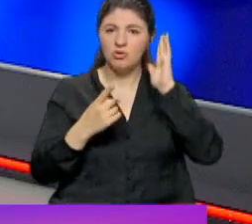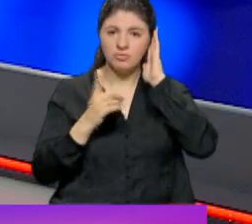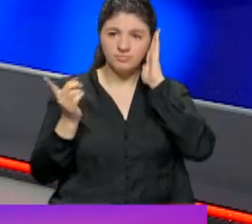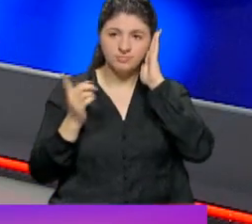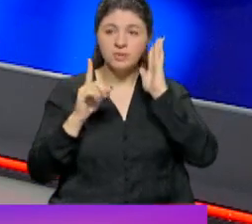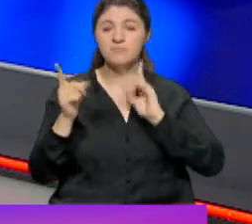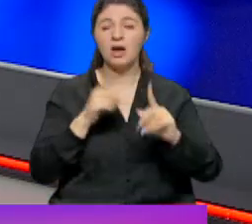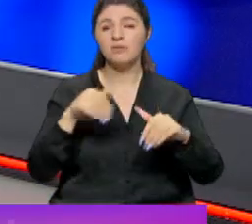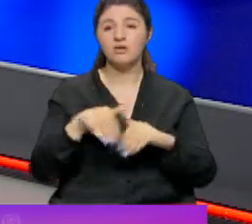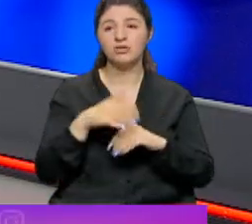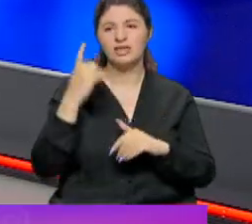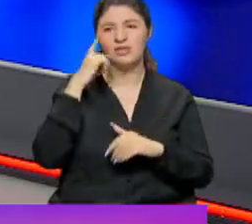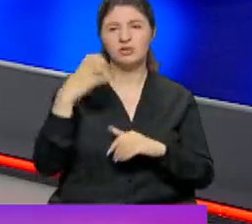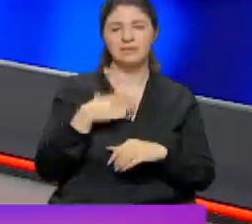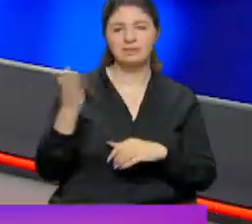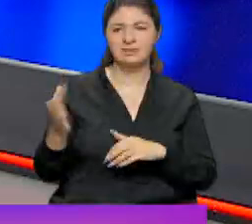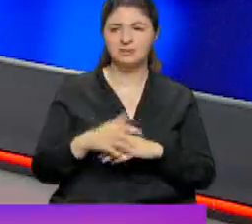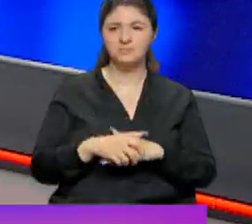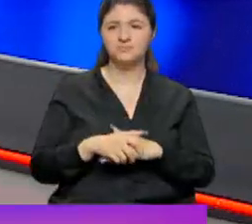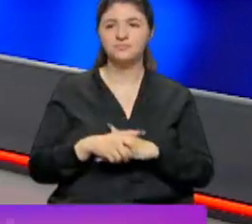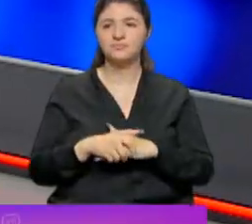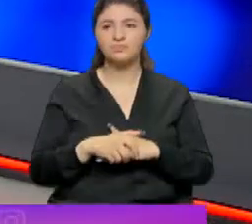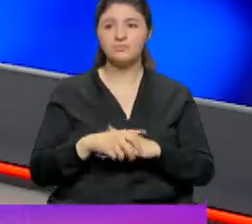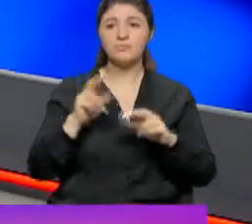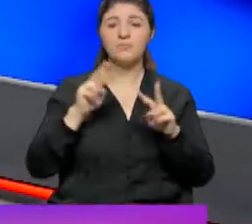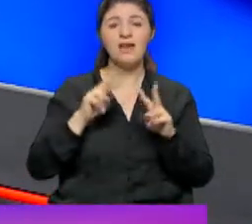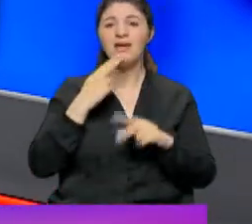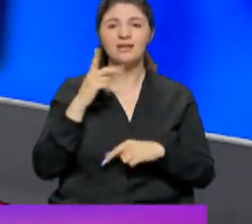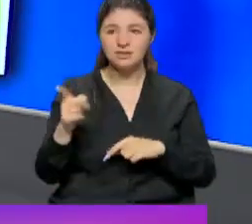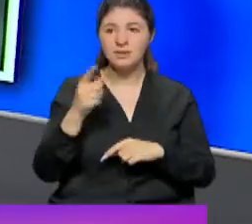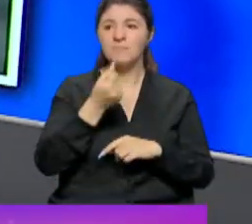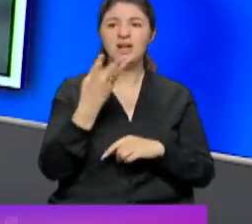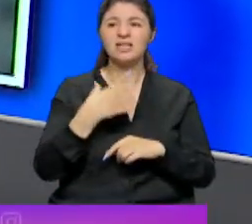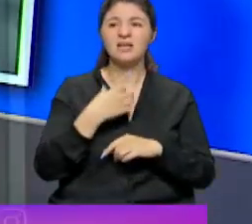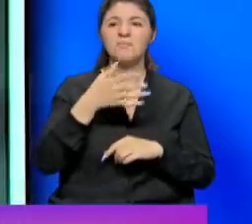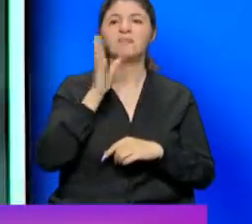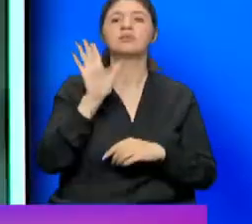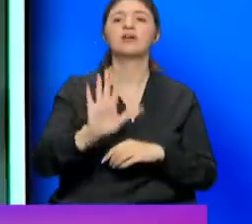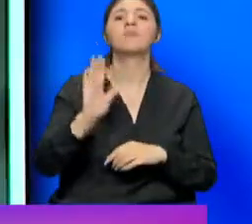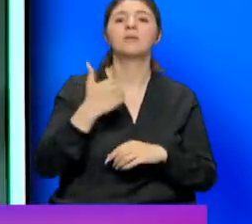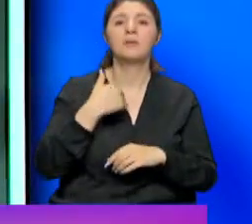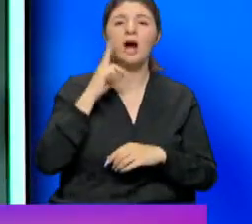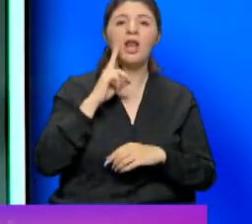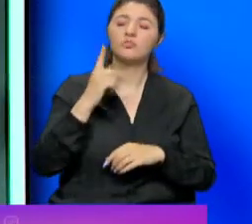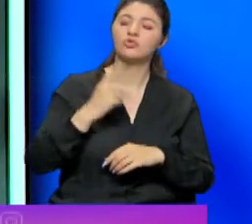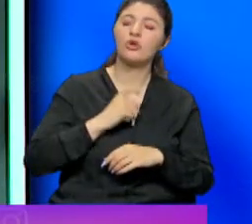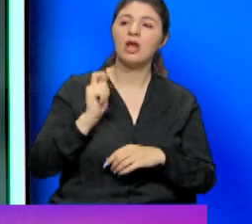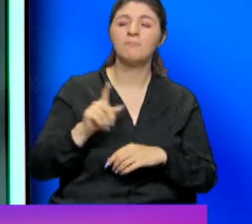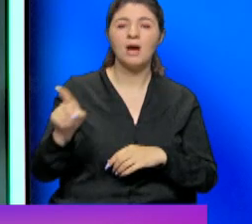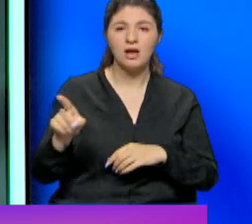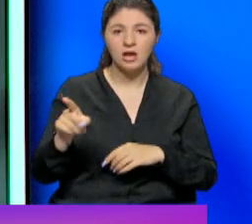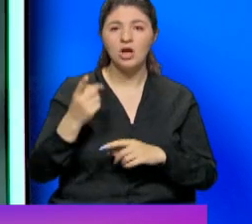adliye koridorlarından tanıyoruz kendisine Melek mosso birkaç kendini bilmez e kalmadı benim ahlakımı